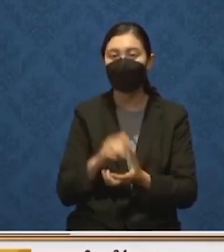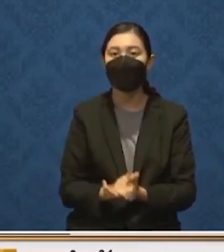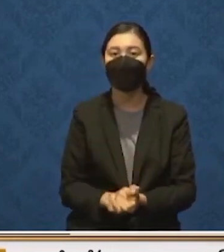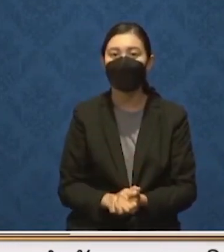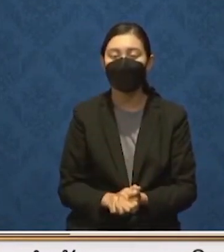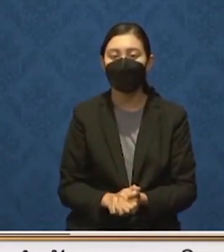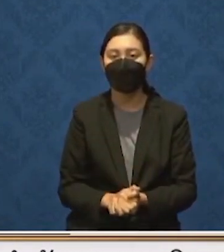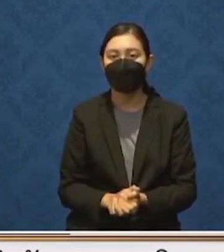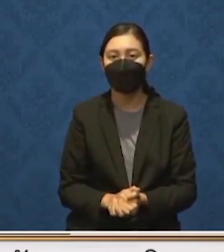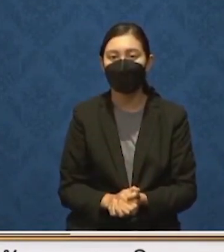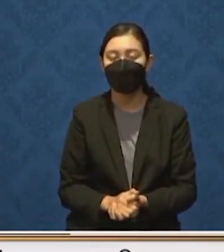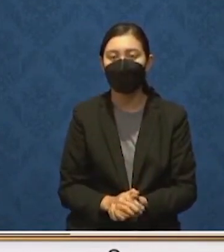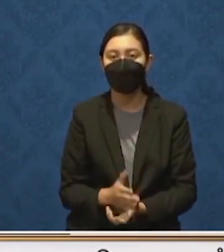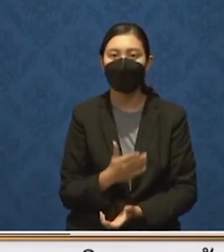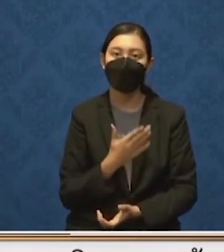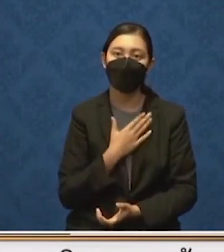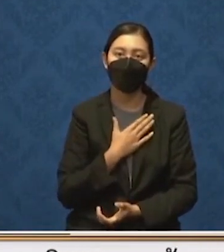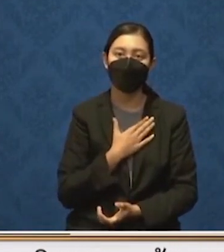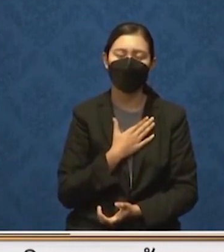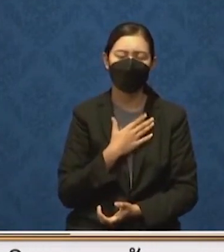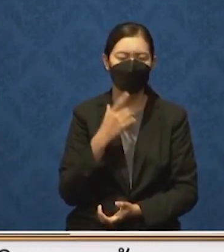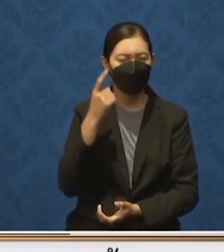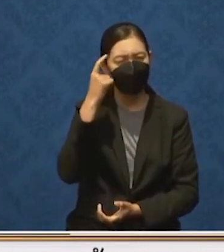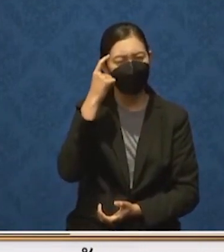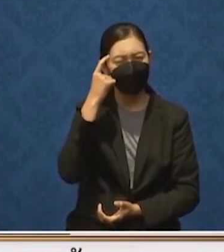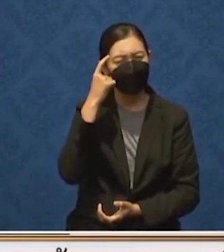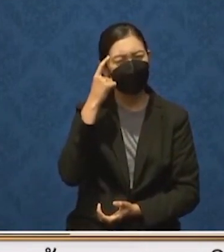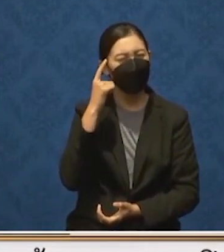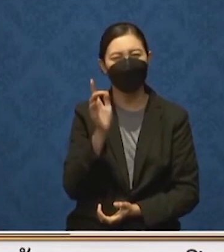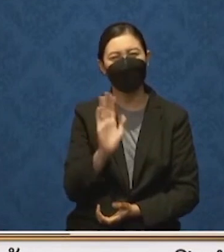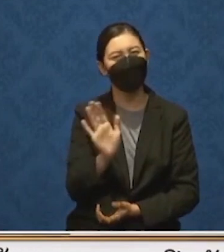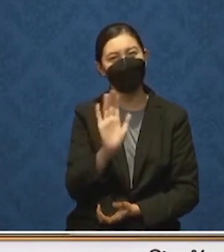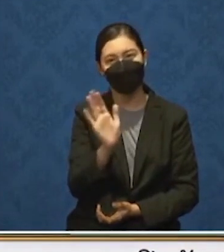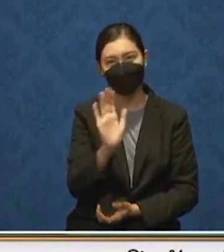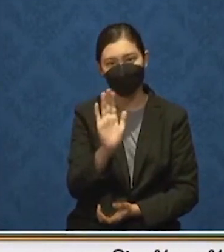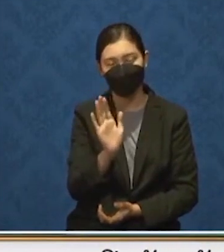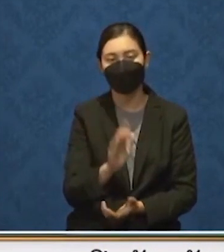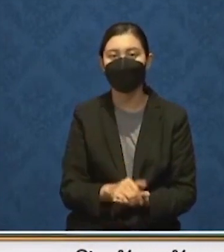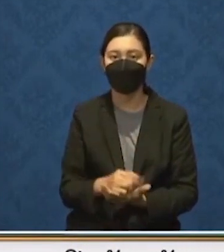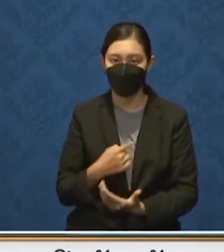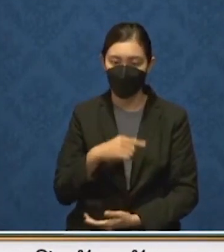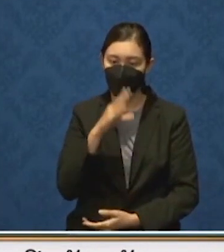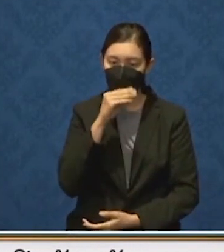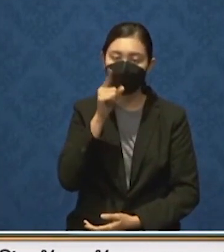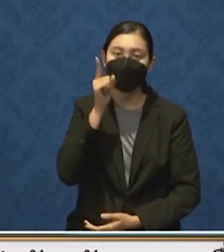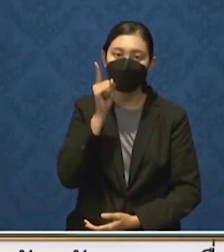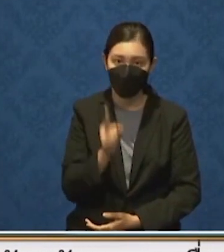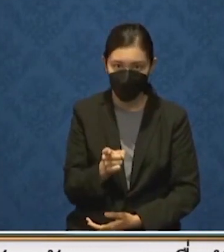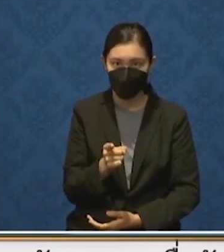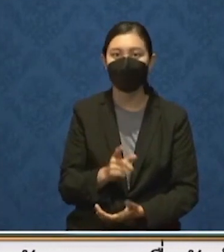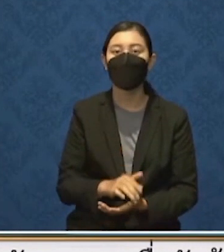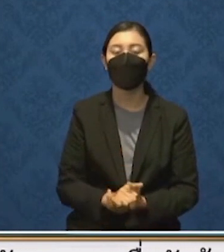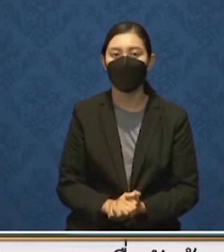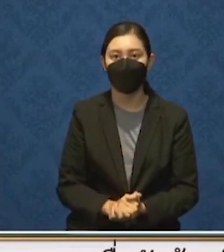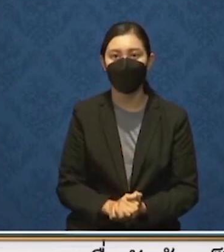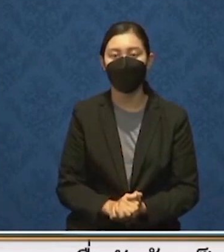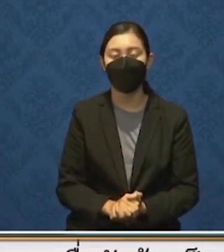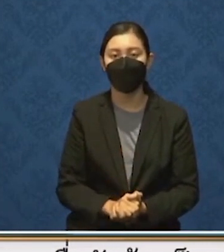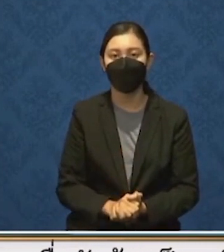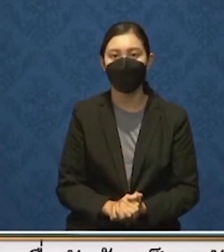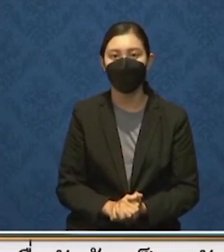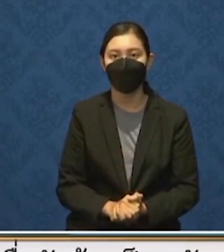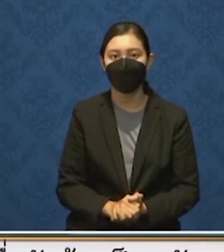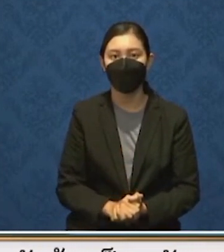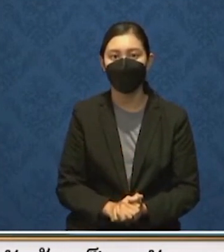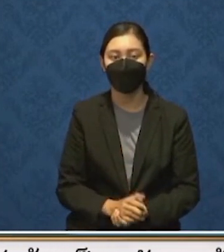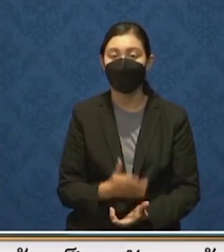มีโอกาสทจะเปอย่นั้นนะครับแล้วก็จ อยางนวาไม่เปขวามจริง รบเปแไม่ได้ผมตั้งแต